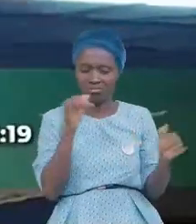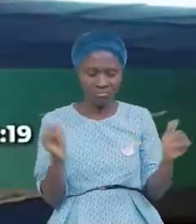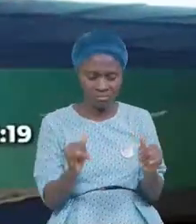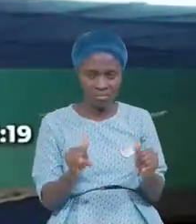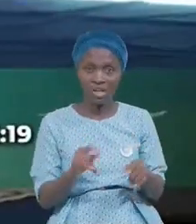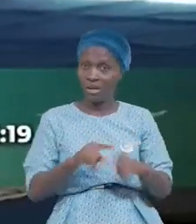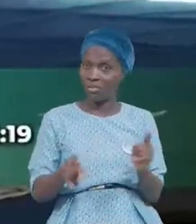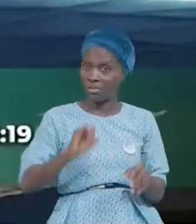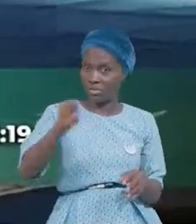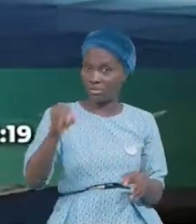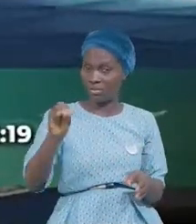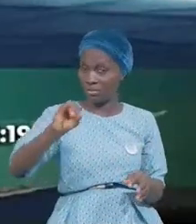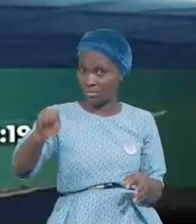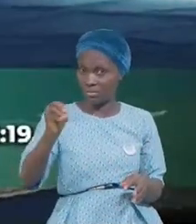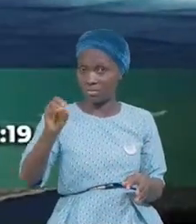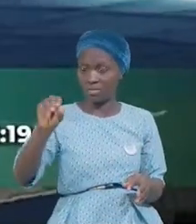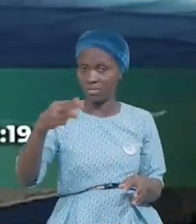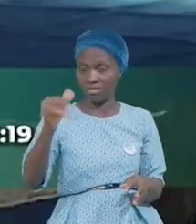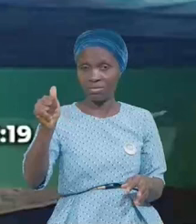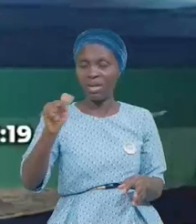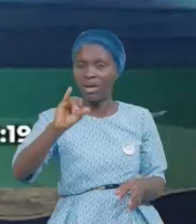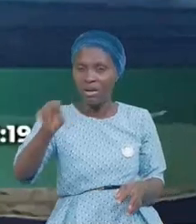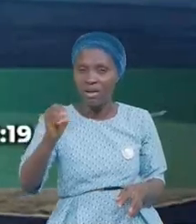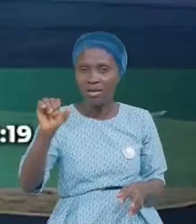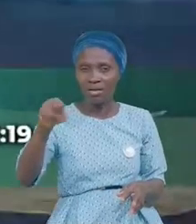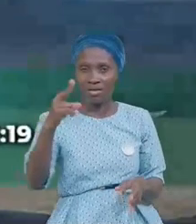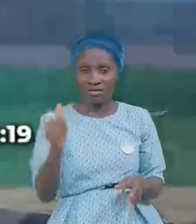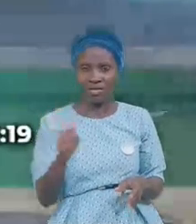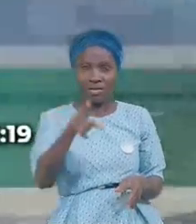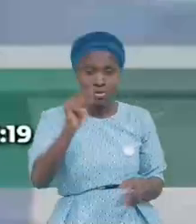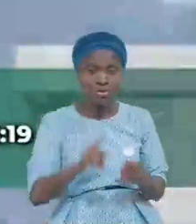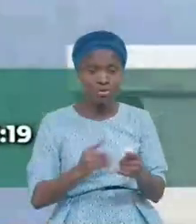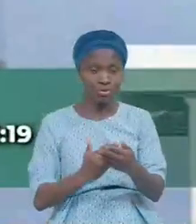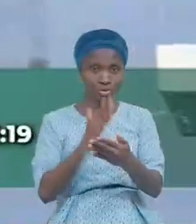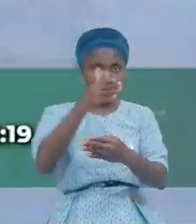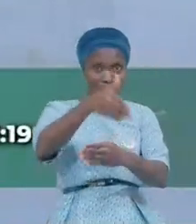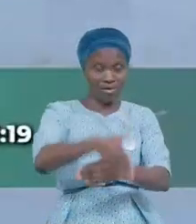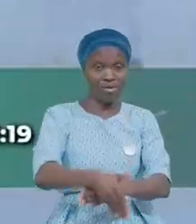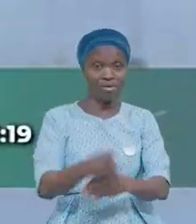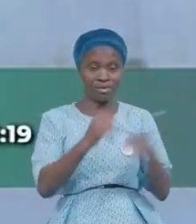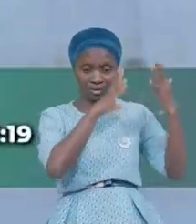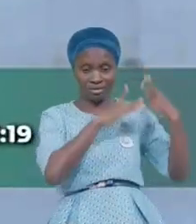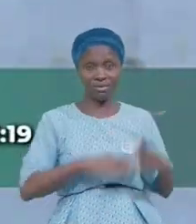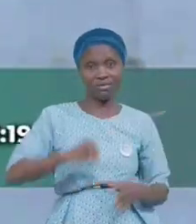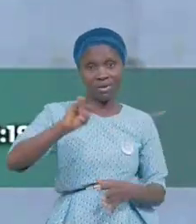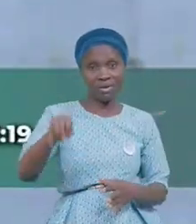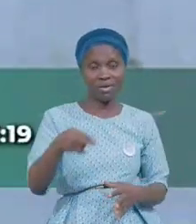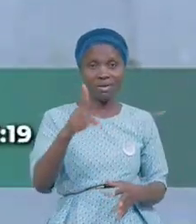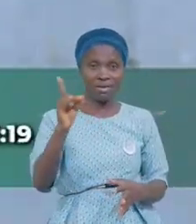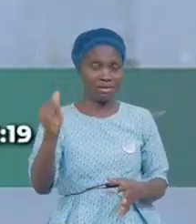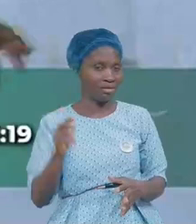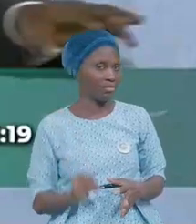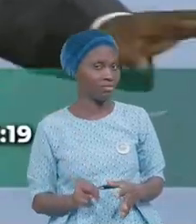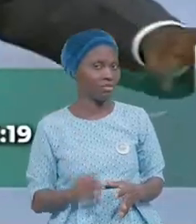le Jourdain. Je n'ai pas besoin de la même puissance, parce que je ne suis pas Moïse, mais tu